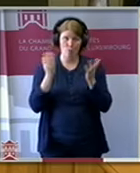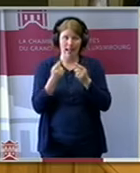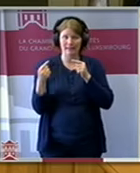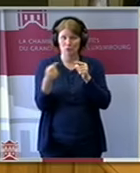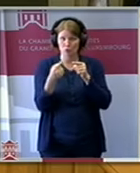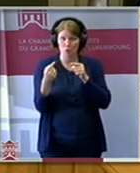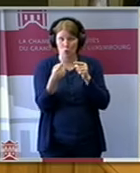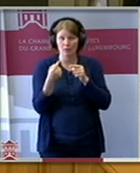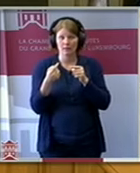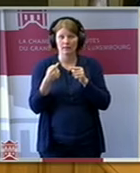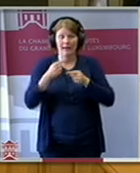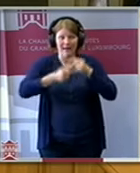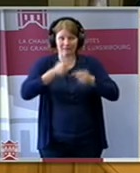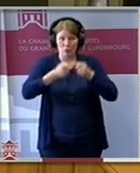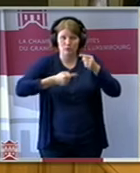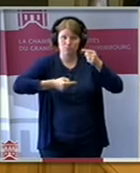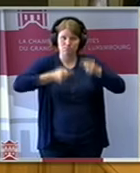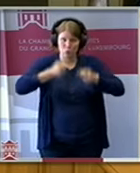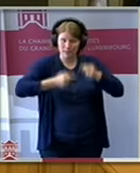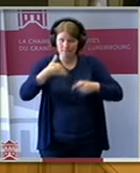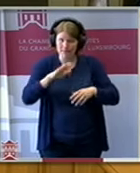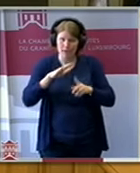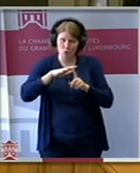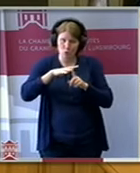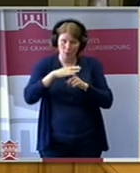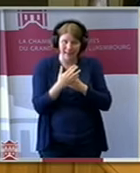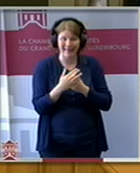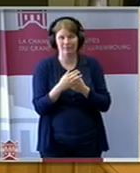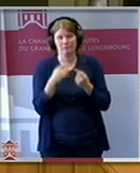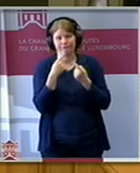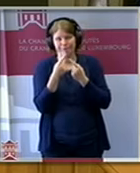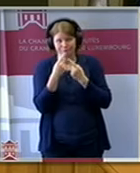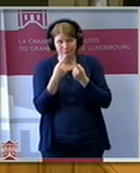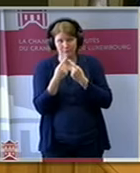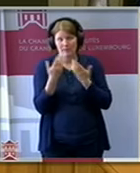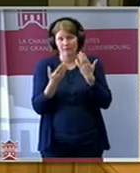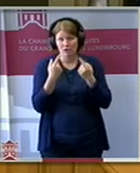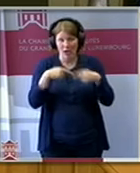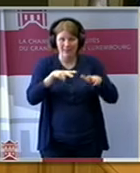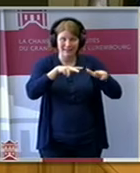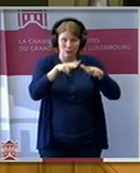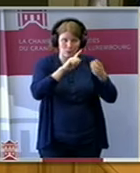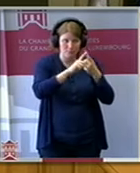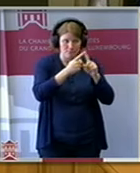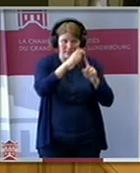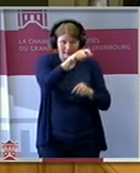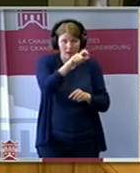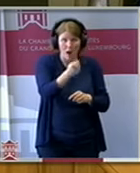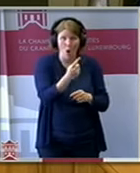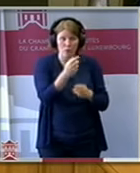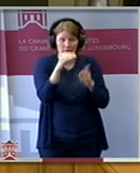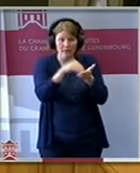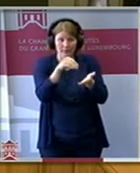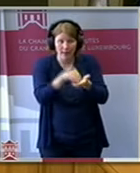die Entwicklungspolitik, mehr kohärent diskutieren. Es wäre vielleicht auch gut, wenn andere Regierungsmembern auf der Regierungsbank wären, die auch vielleicht haben sie dort